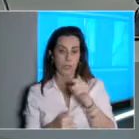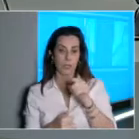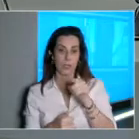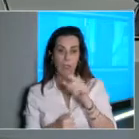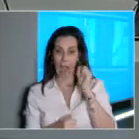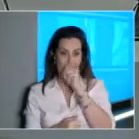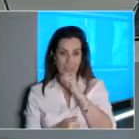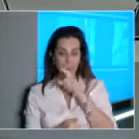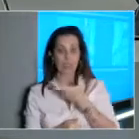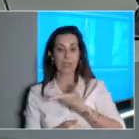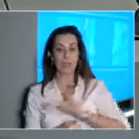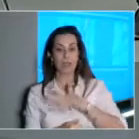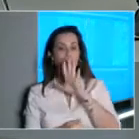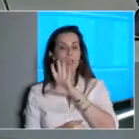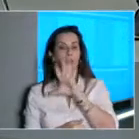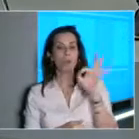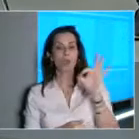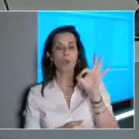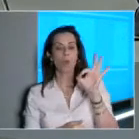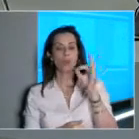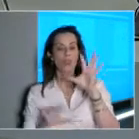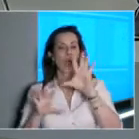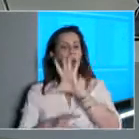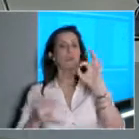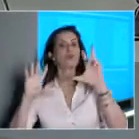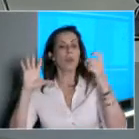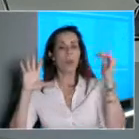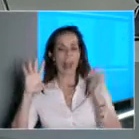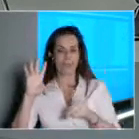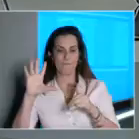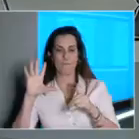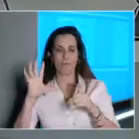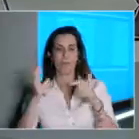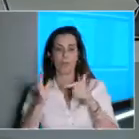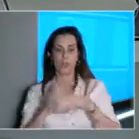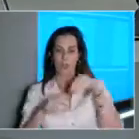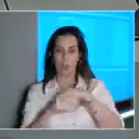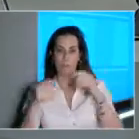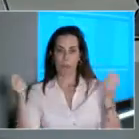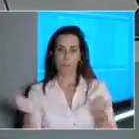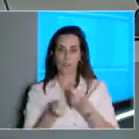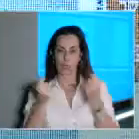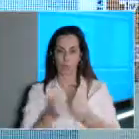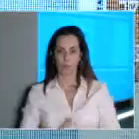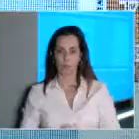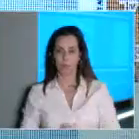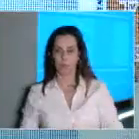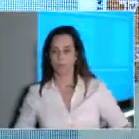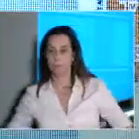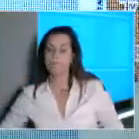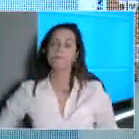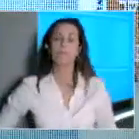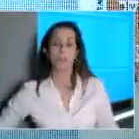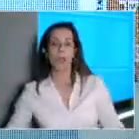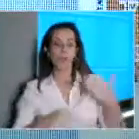אומרים חווה אלברשטיין קיבלה 580 אלף שקל על השתתפותה בפרסומת של יס. בסוף, איך